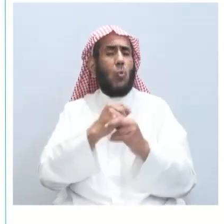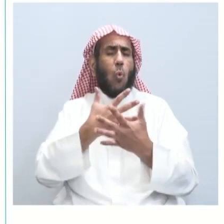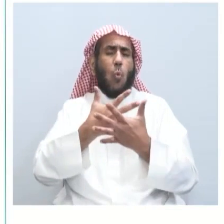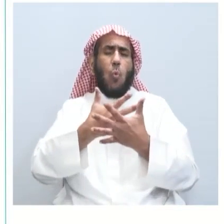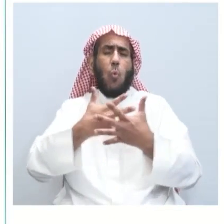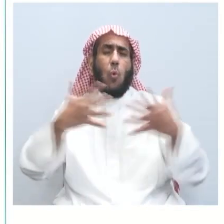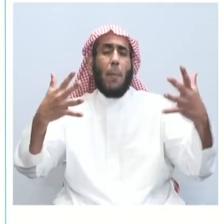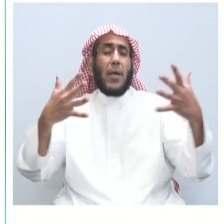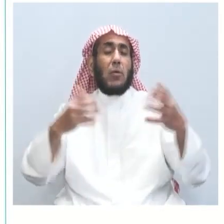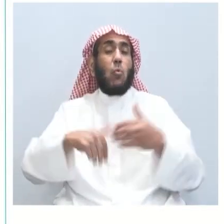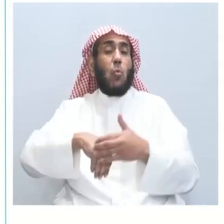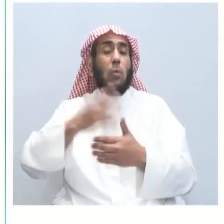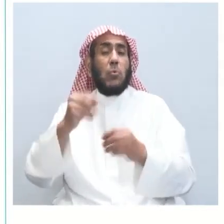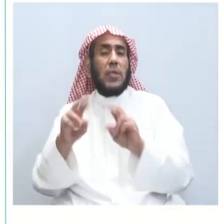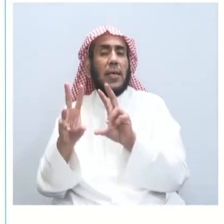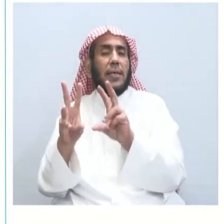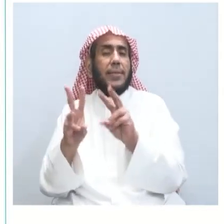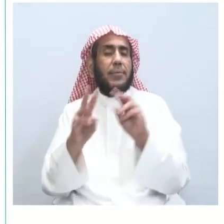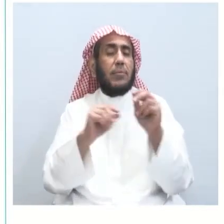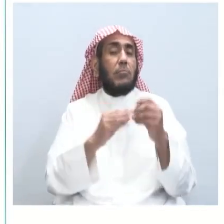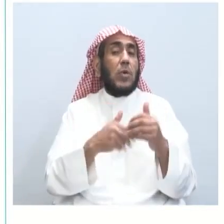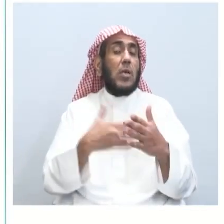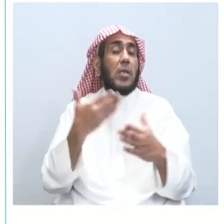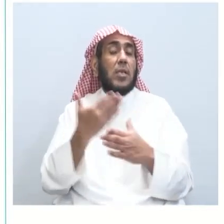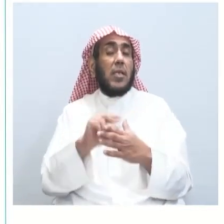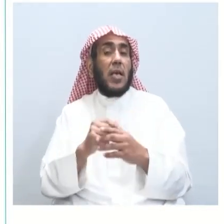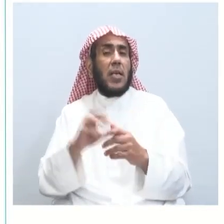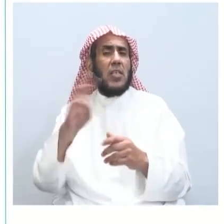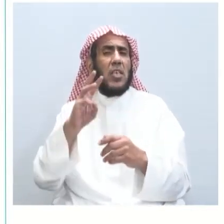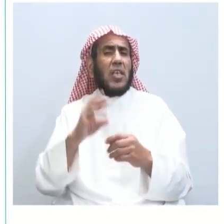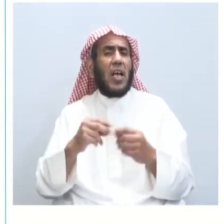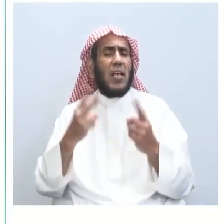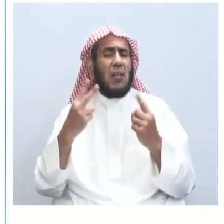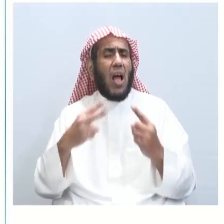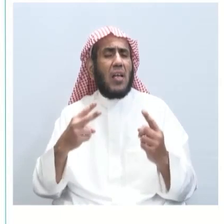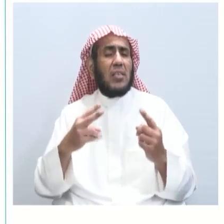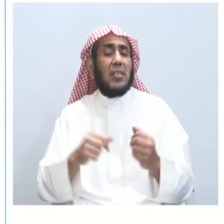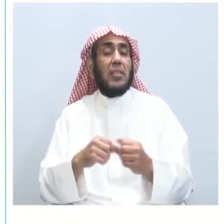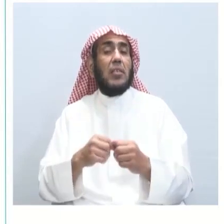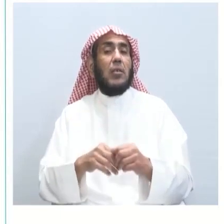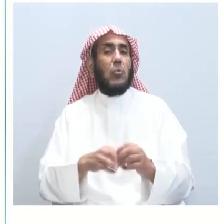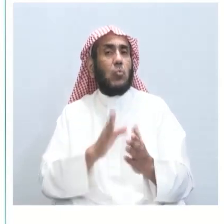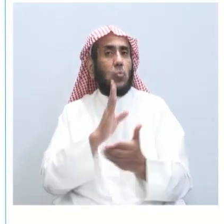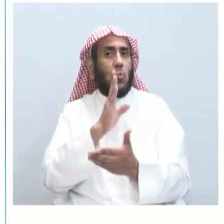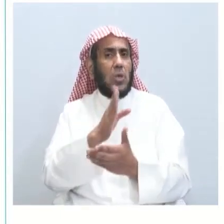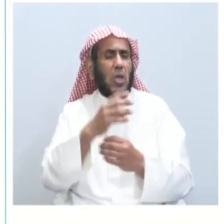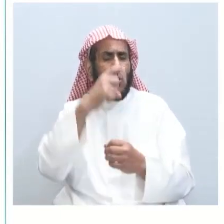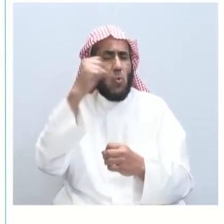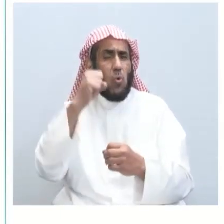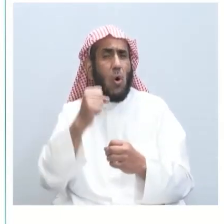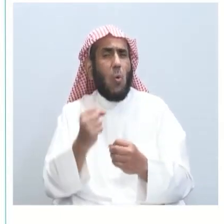وايضا المنتجات متشابهه لذلك الشركات عاده توجه جهودها